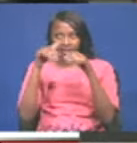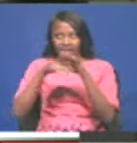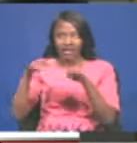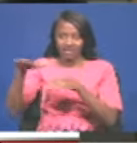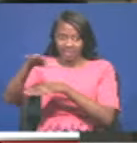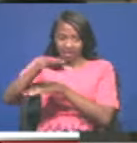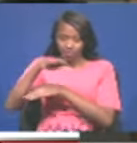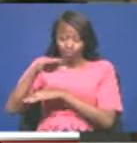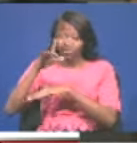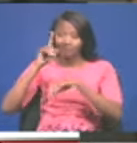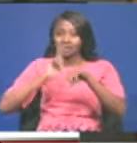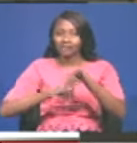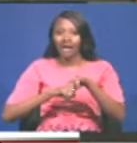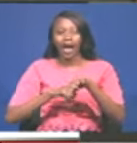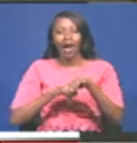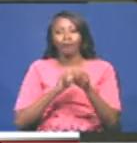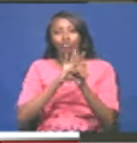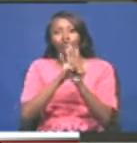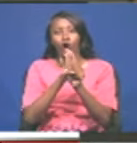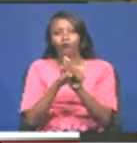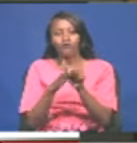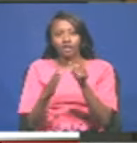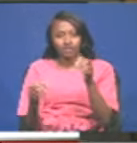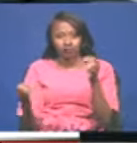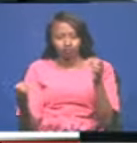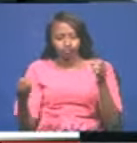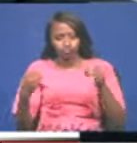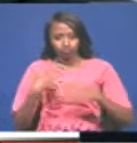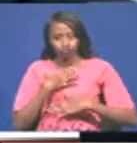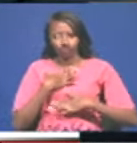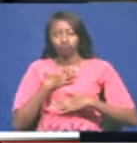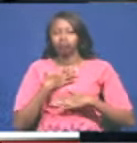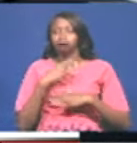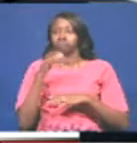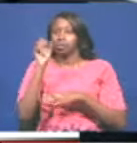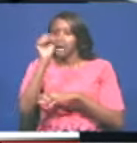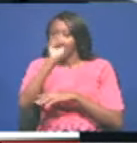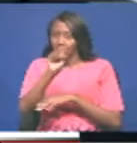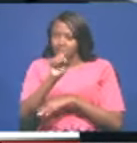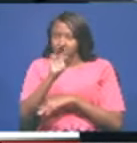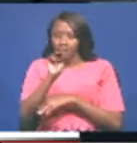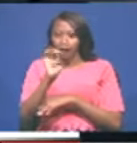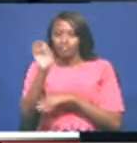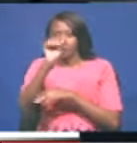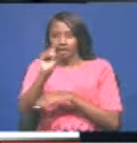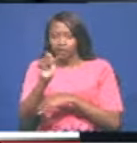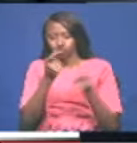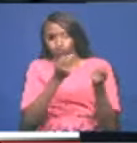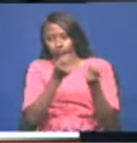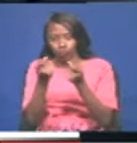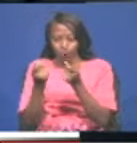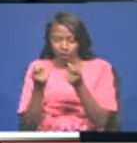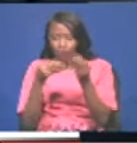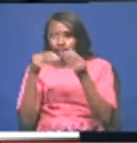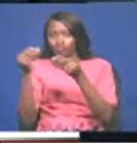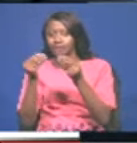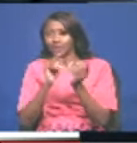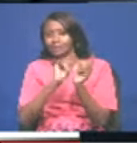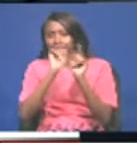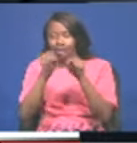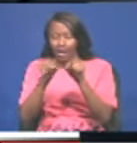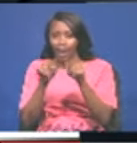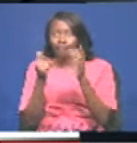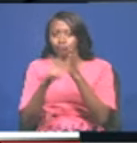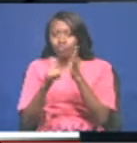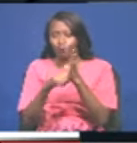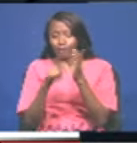hit, SMEs were affected in different ways, and the bank came up with strategies on how to ensure